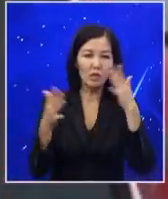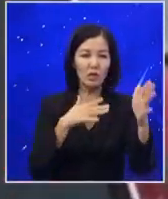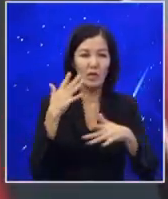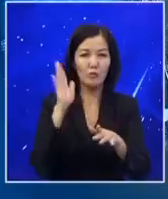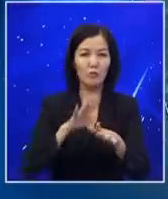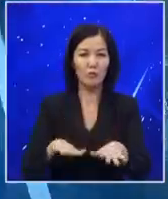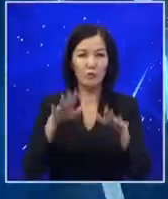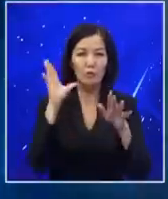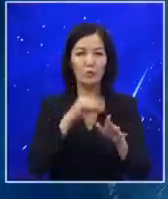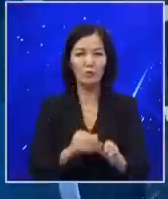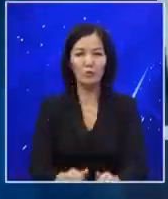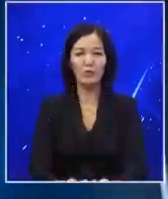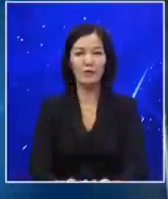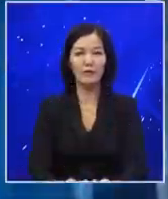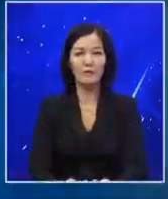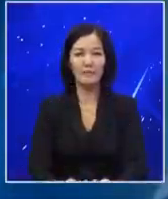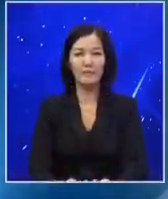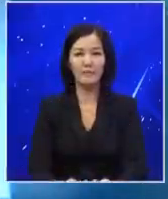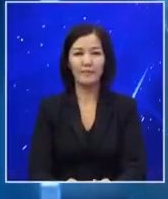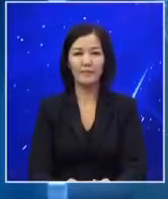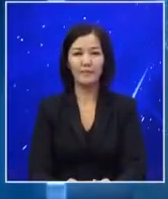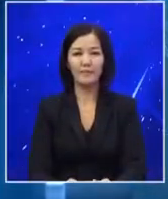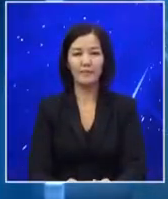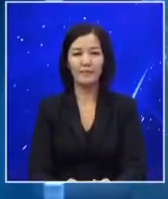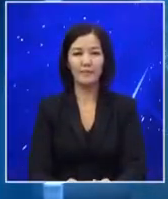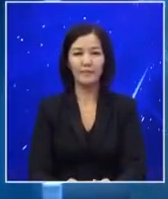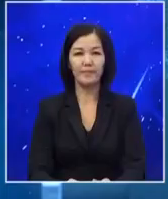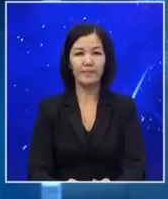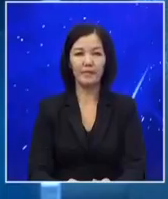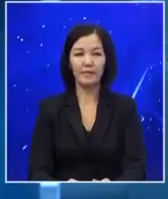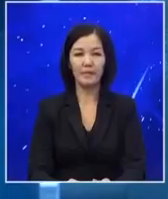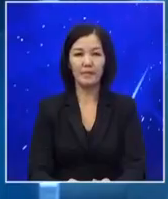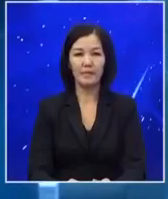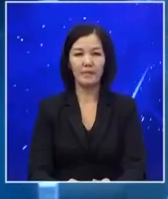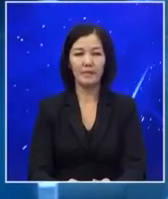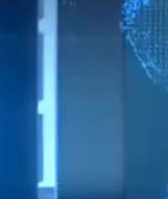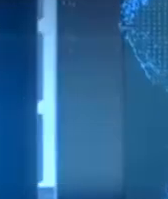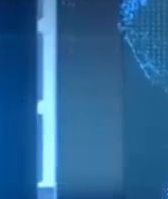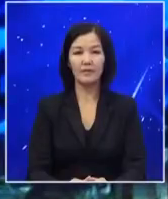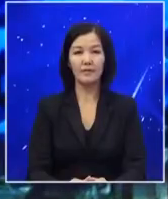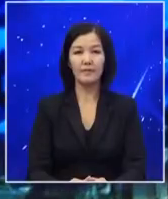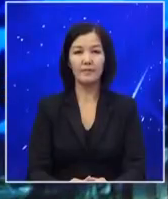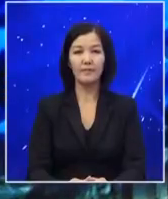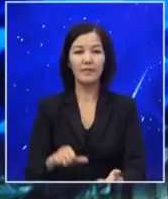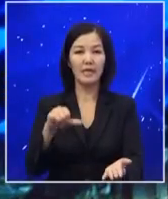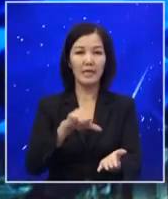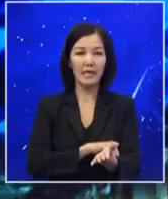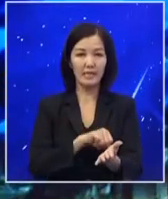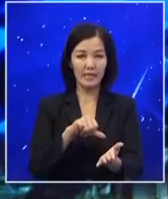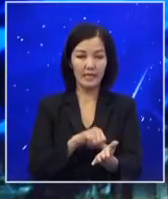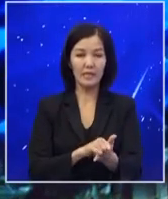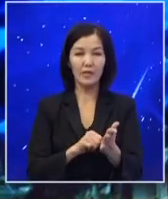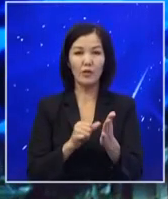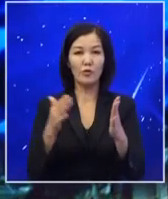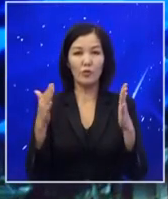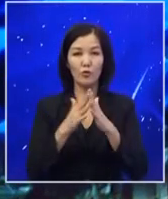да мүмкін. Топтаманы ғаламтор ақпараттарымен дайындаған Меруерт Қыдырбайқызы, Жетісу телеарнасы. Бұдан өзге де